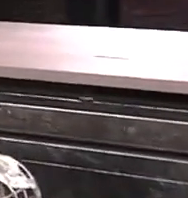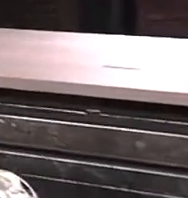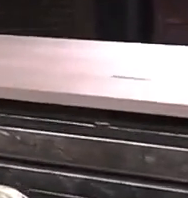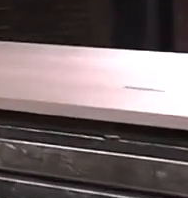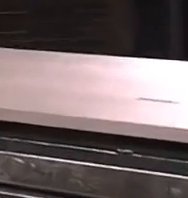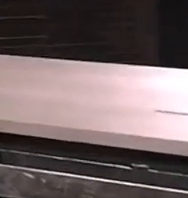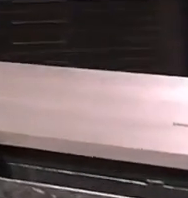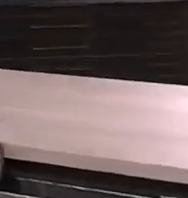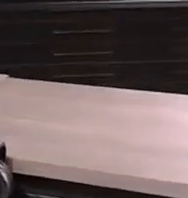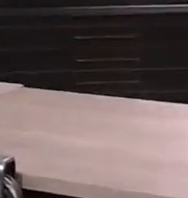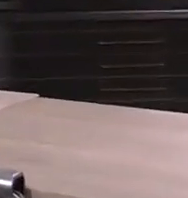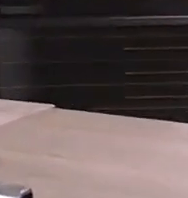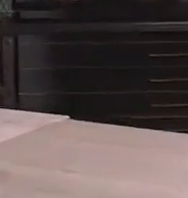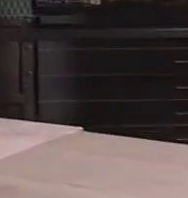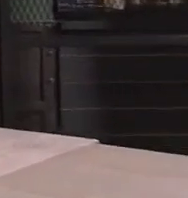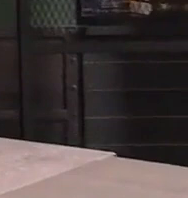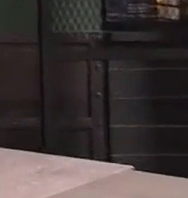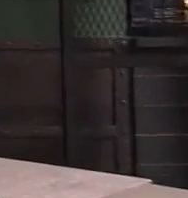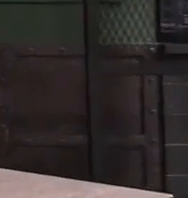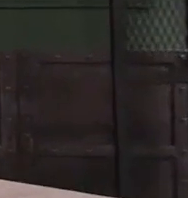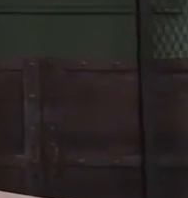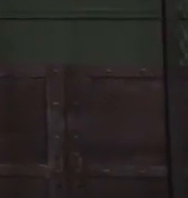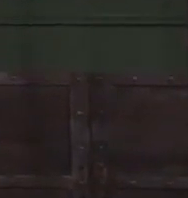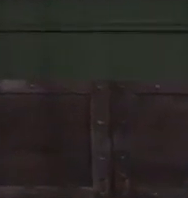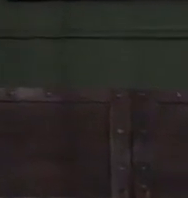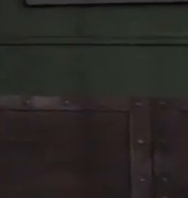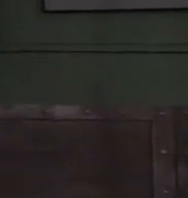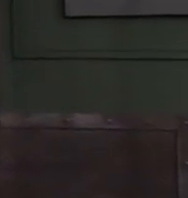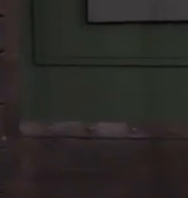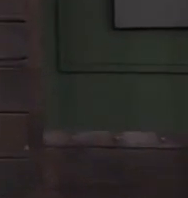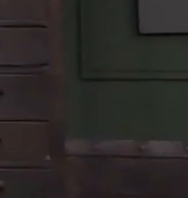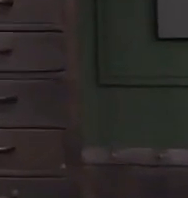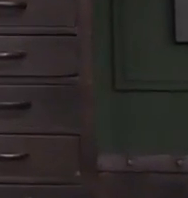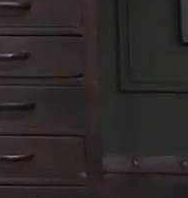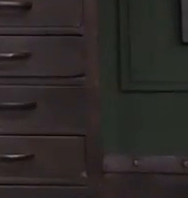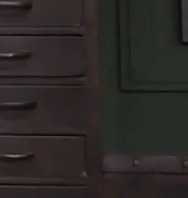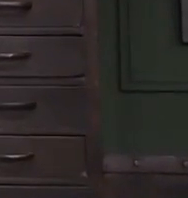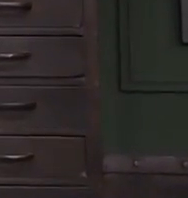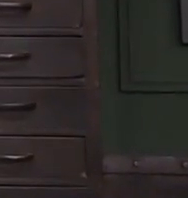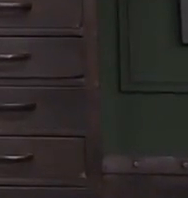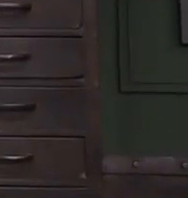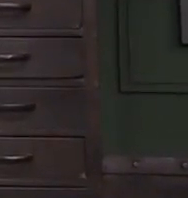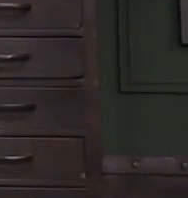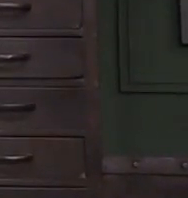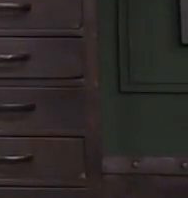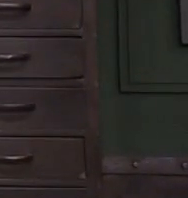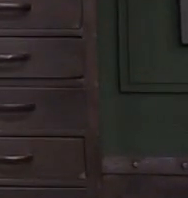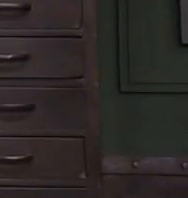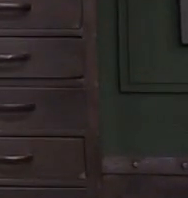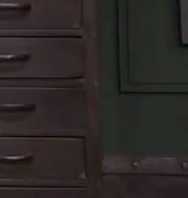싶으십니까 그렇다면 사반 채널을 구독해주세요 지금까지 이자연 기자였습니다